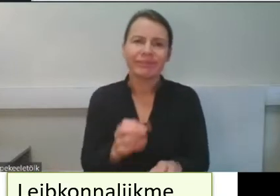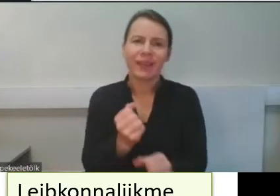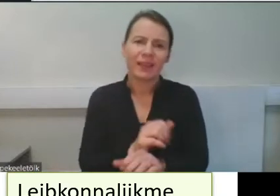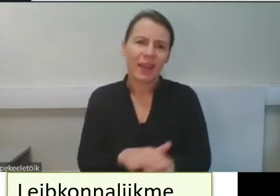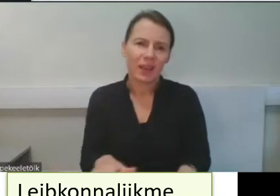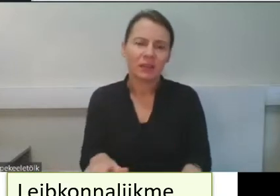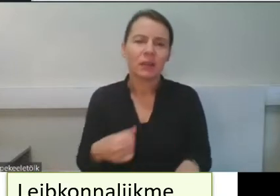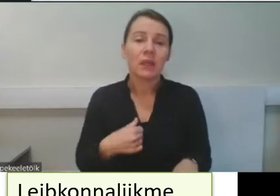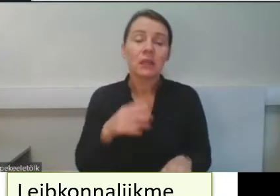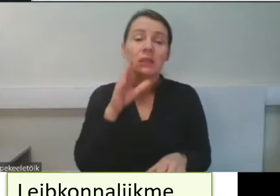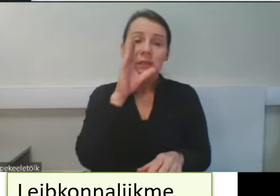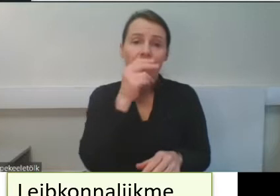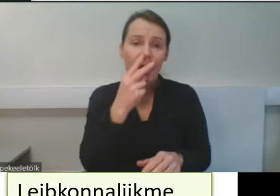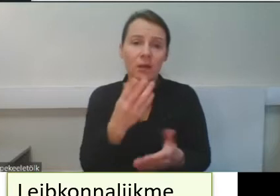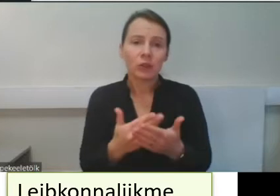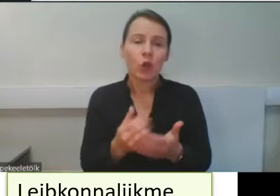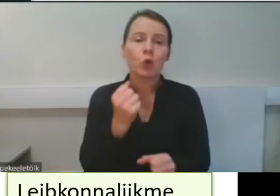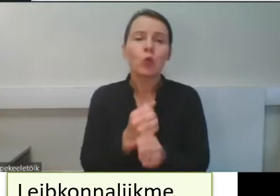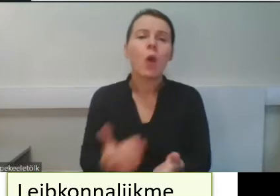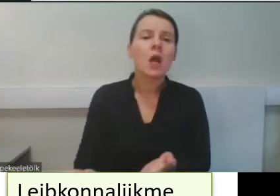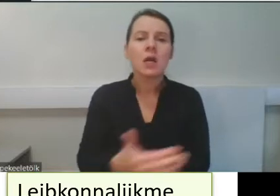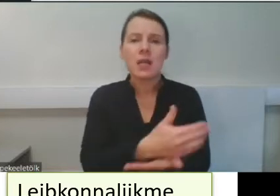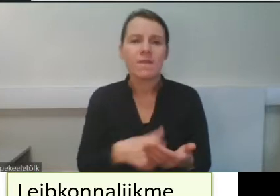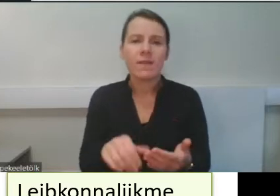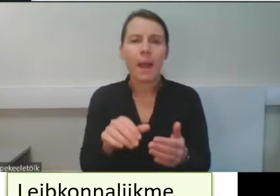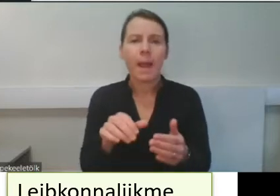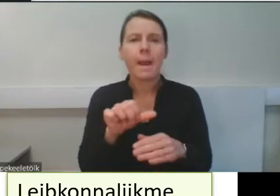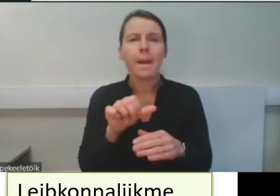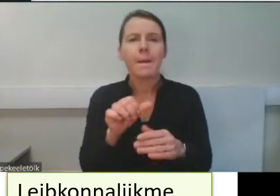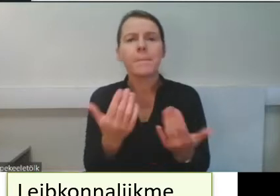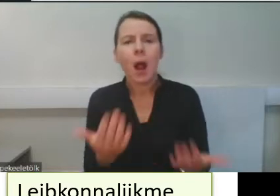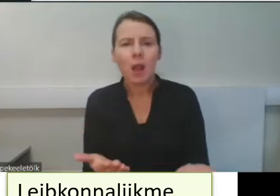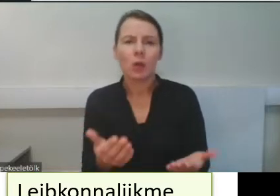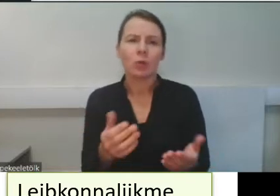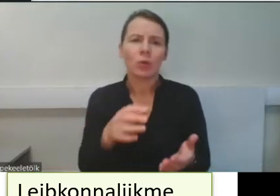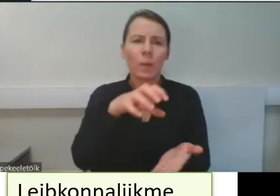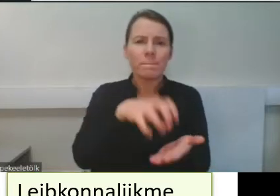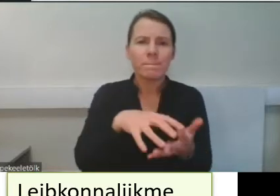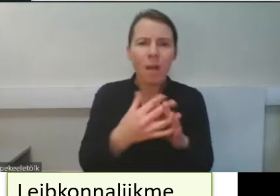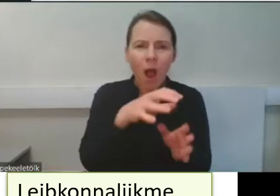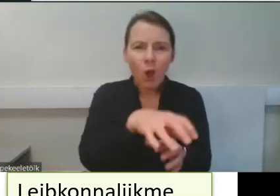nägin siin küsimus ka siin virtuaalruumis, et regionaalsed uuringud.